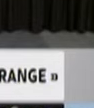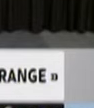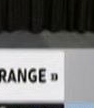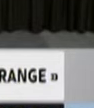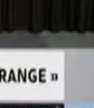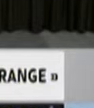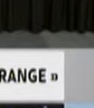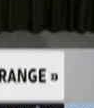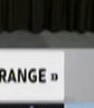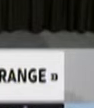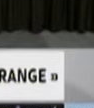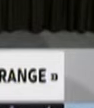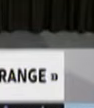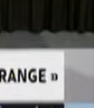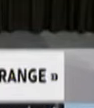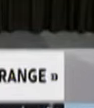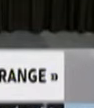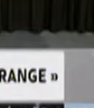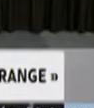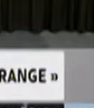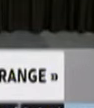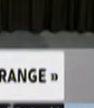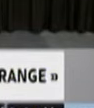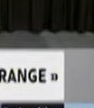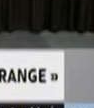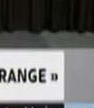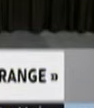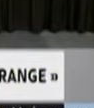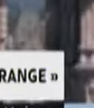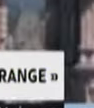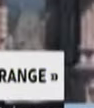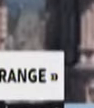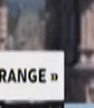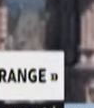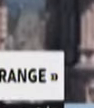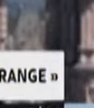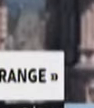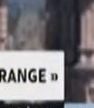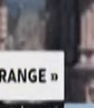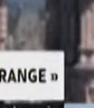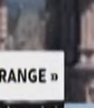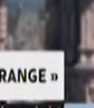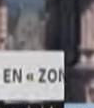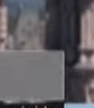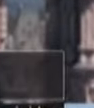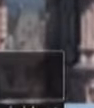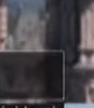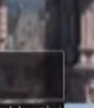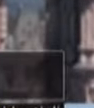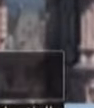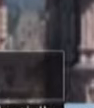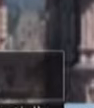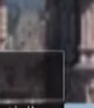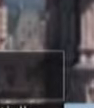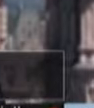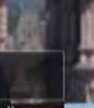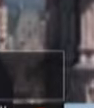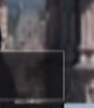lourde sur l'augmentation du nombre de cas au Québec de COVID-19, à tel point que la courbe, la fameuse courbe, est en train de